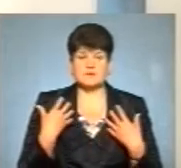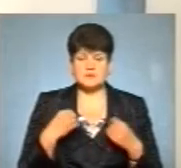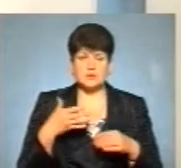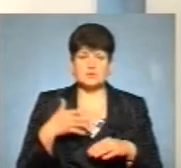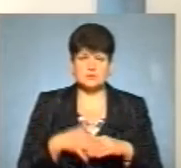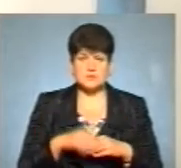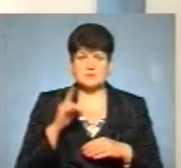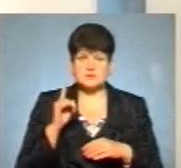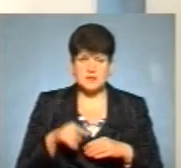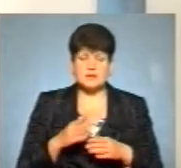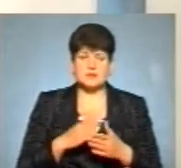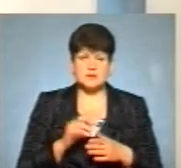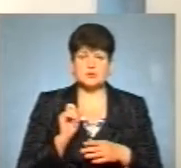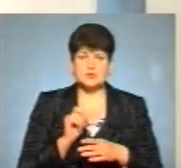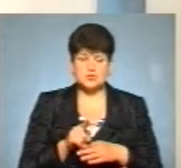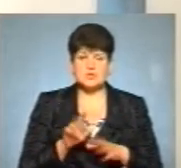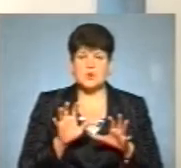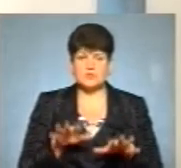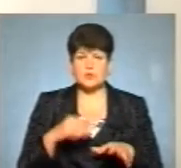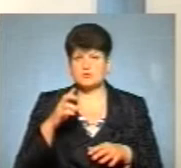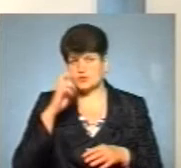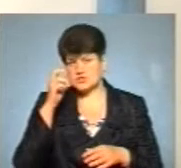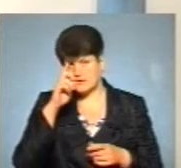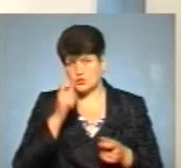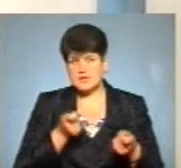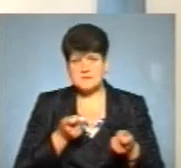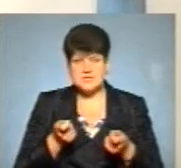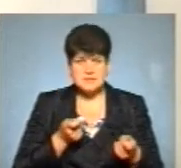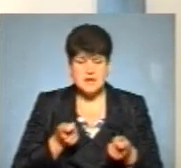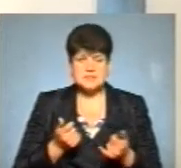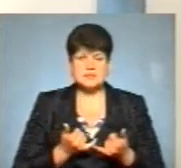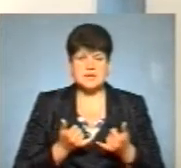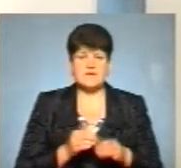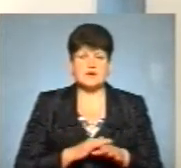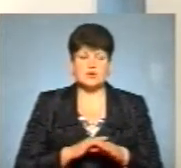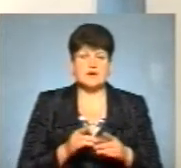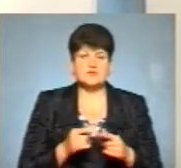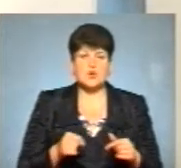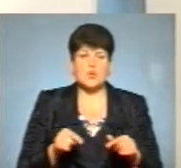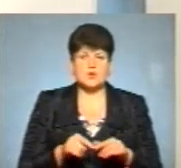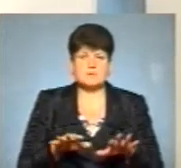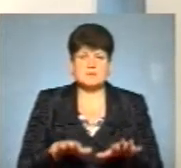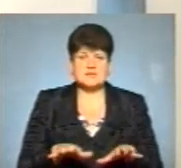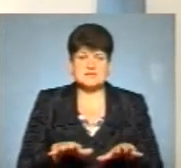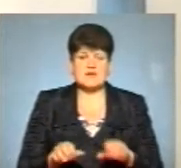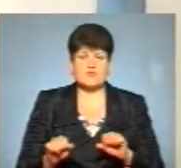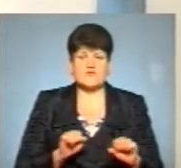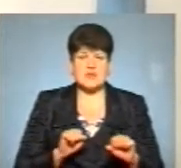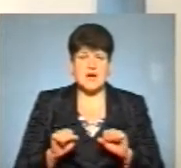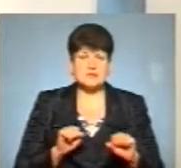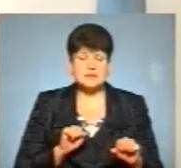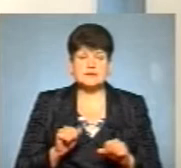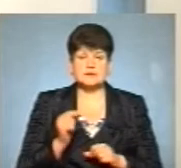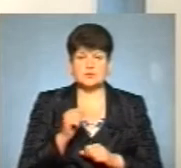знаю, є доручення голови обласної державної адміністрації для виконавчих органів місцевої влади